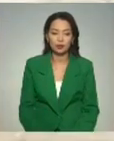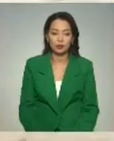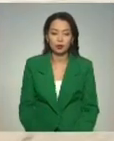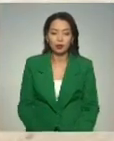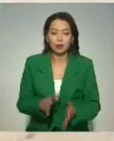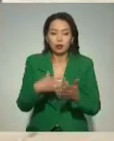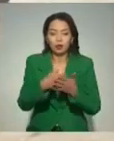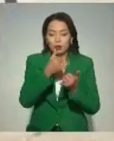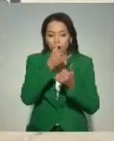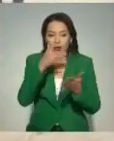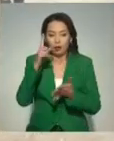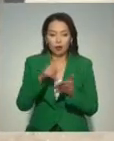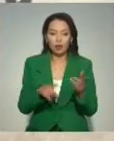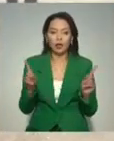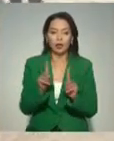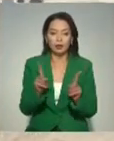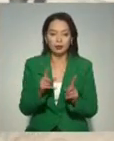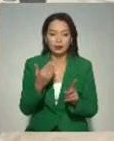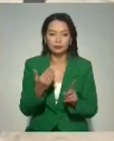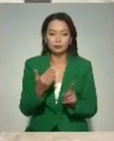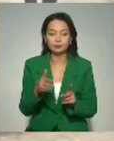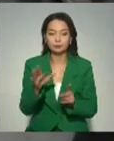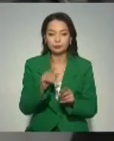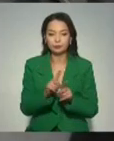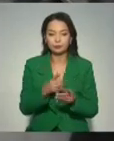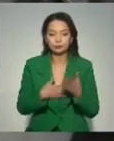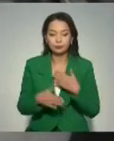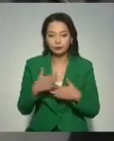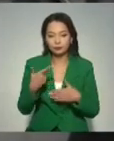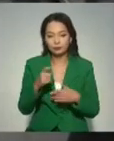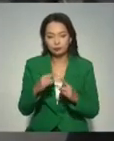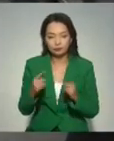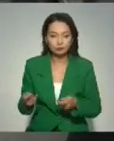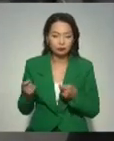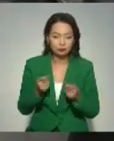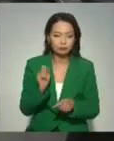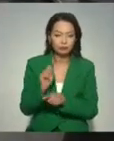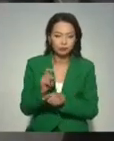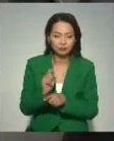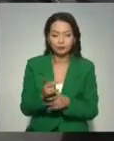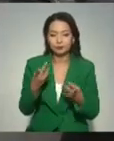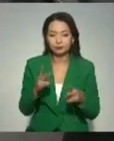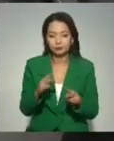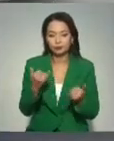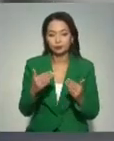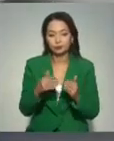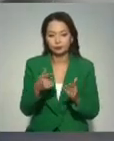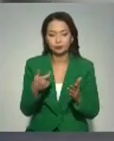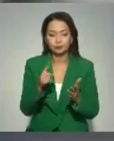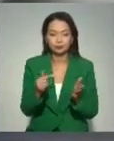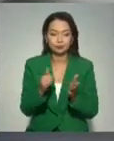сих пор не может поверить, что не нужно проверять остаток газа в баллонах и торопиться заказывать новый. Теперь ее дом подключен